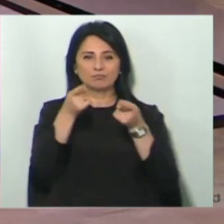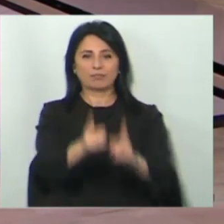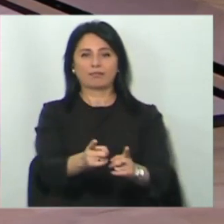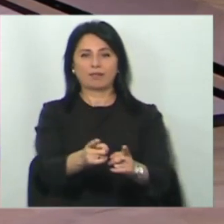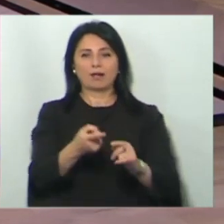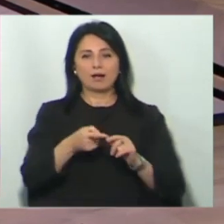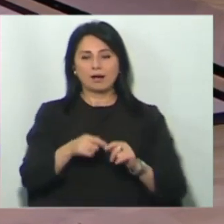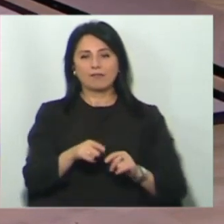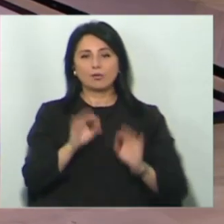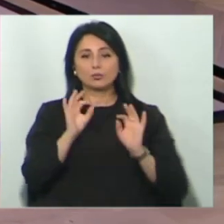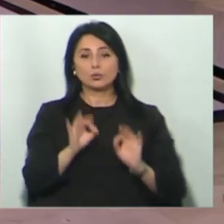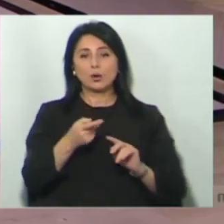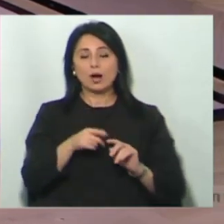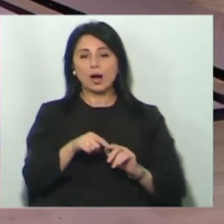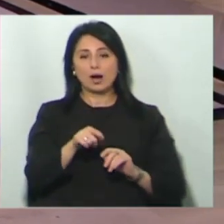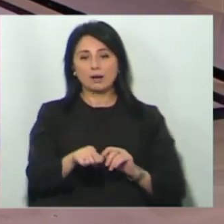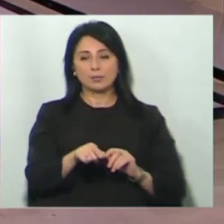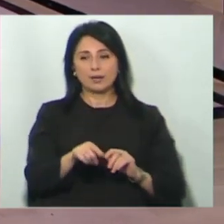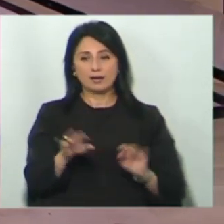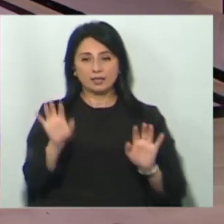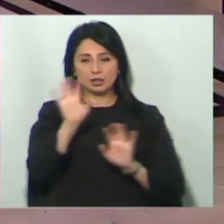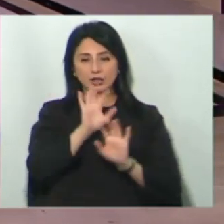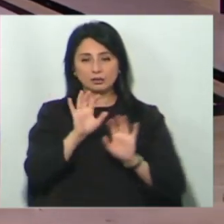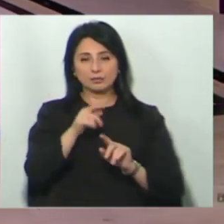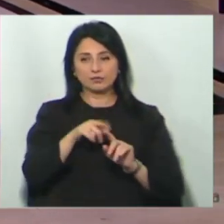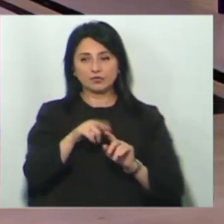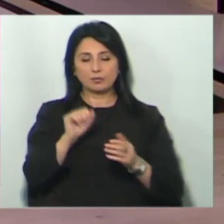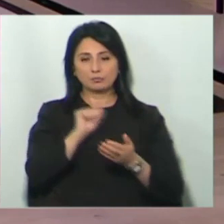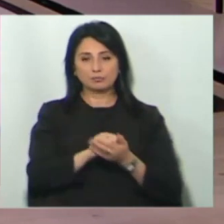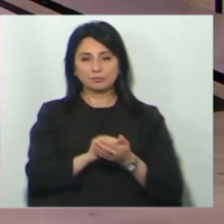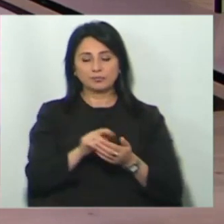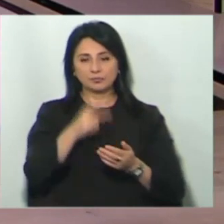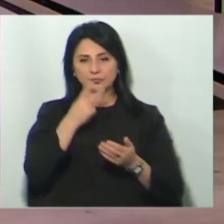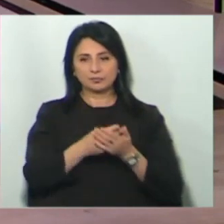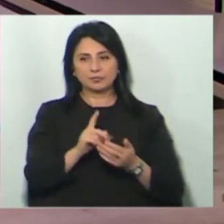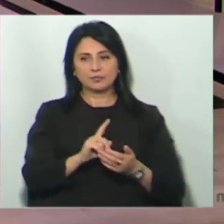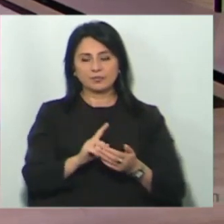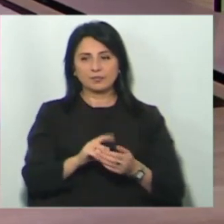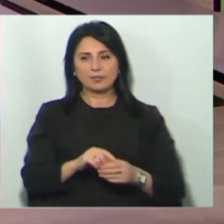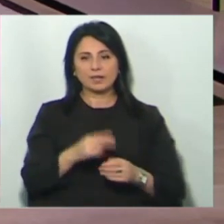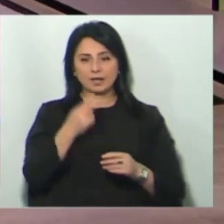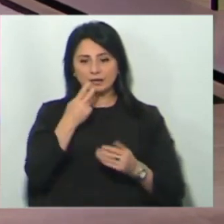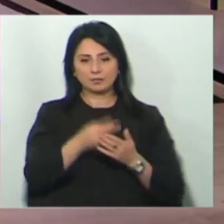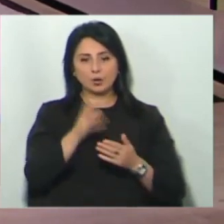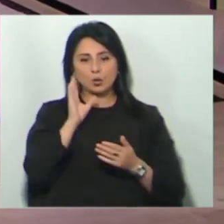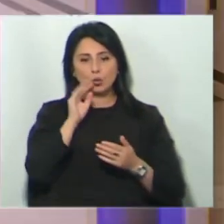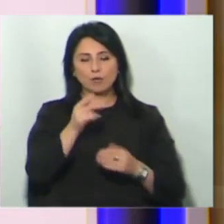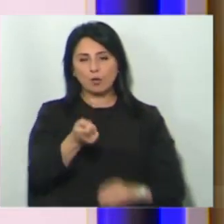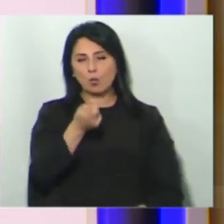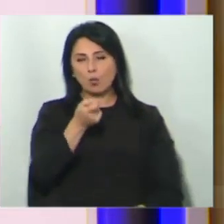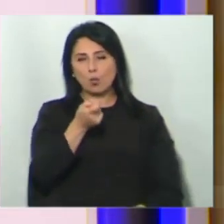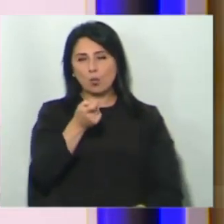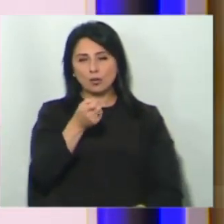და სწორედ აი ამ ჩრდილოევროპულმა პუბლიკაციებმა აჩვენა, რომ მაშინაც კი, როდესაც